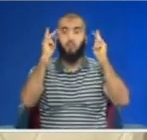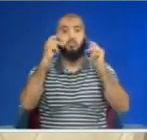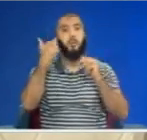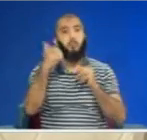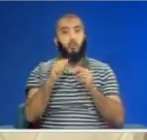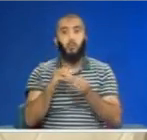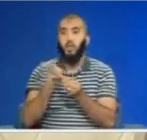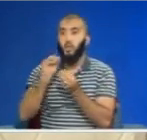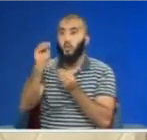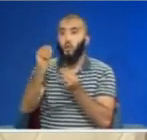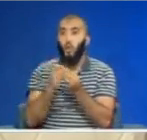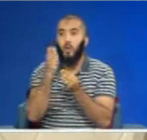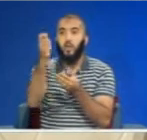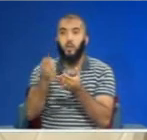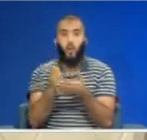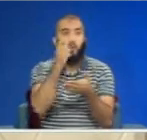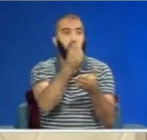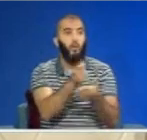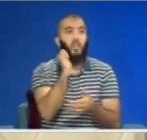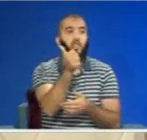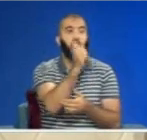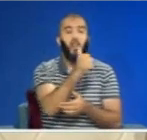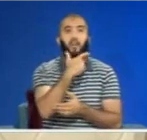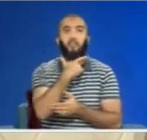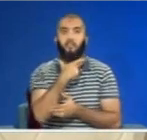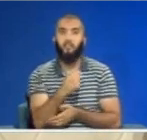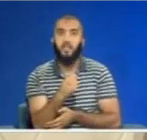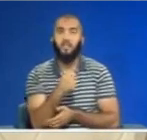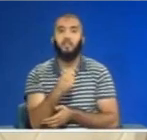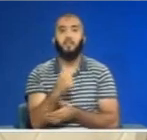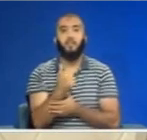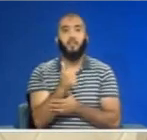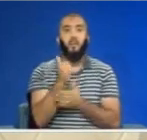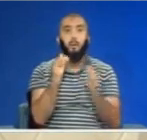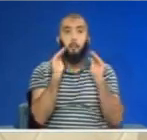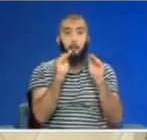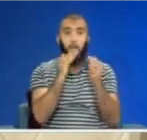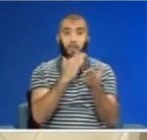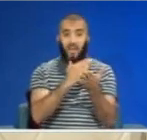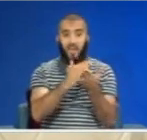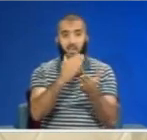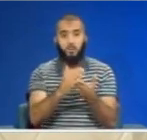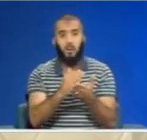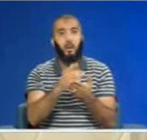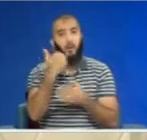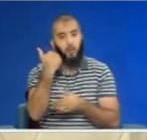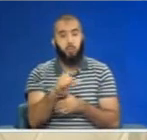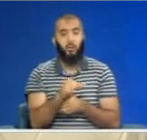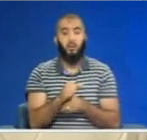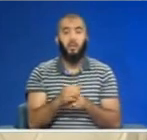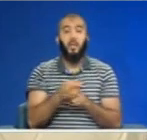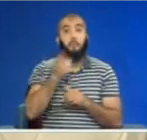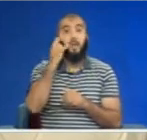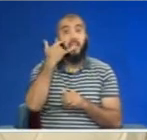والأنثى في حياته، لكن بعد موته أو تقسيم التركة على أساس قسمة فللذكر مثل